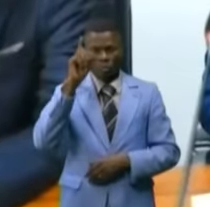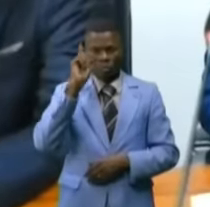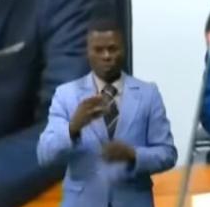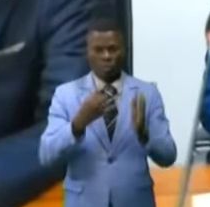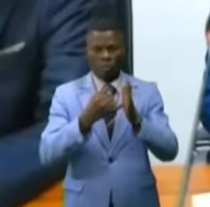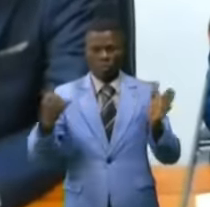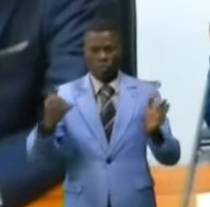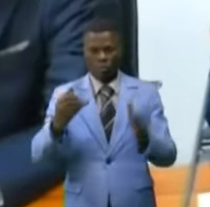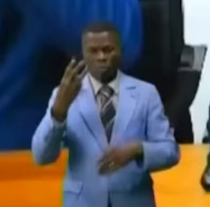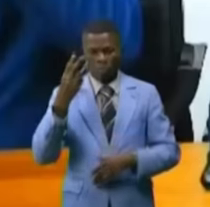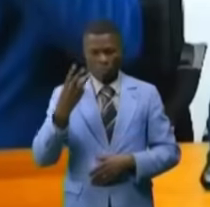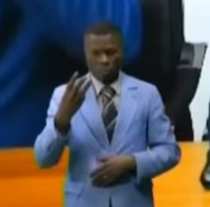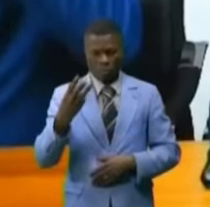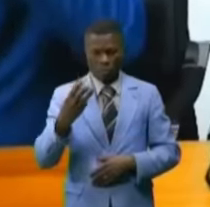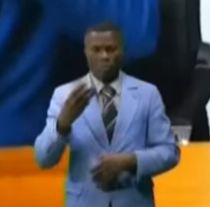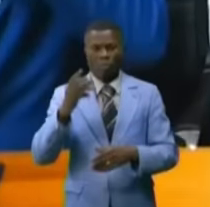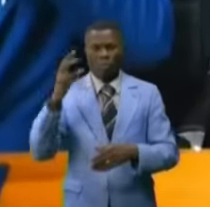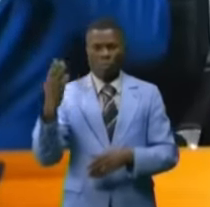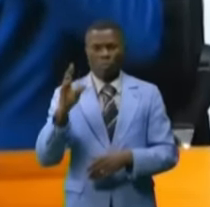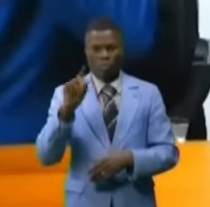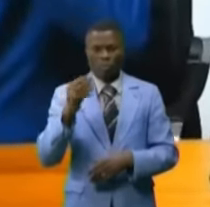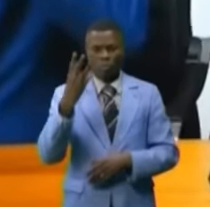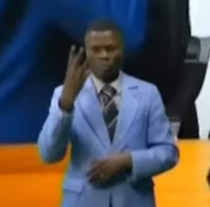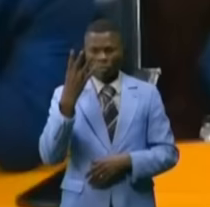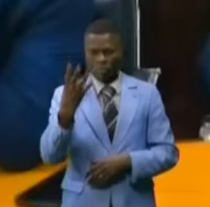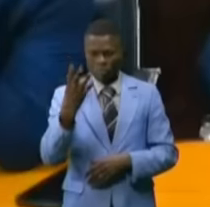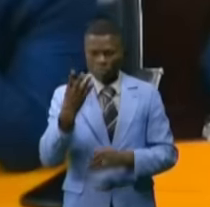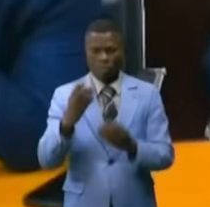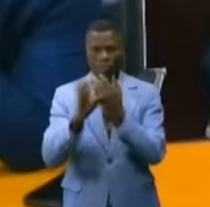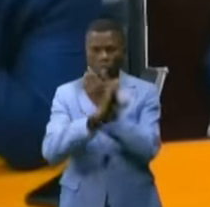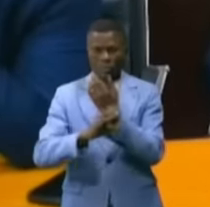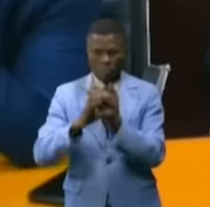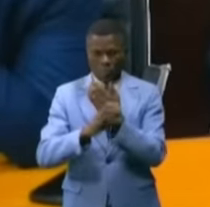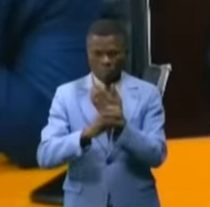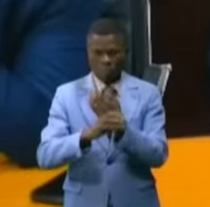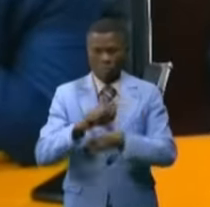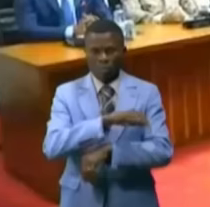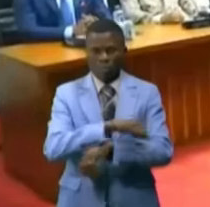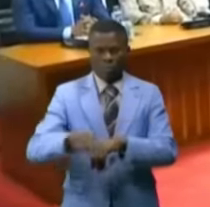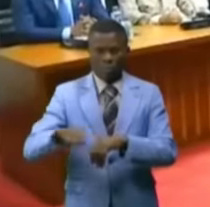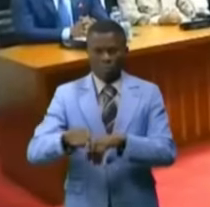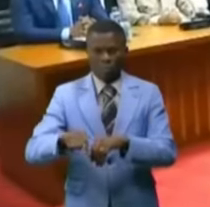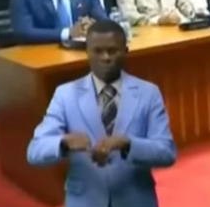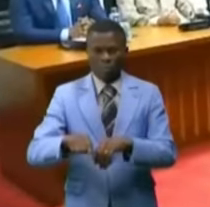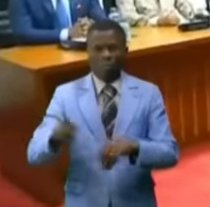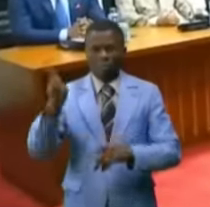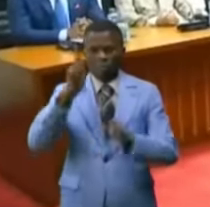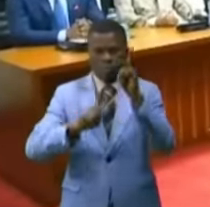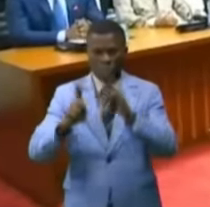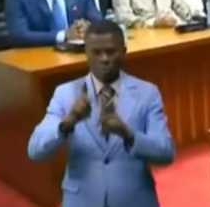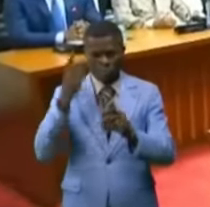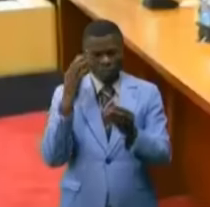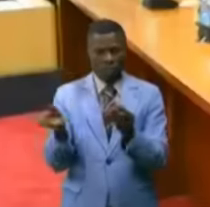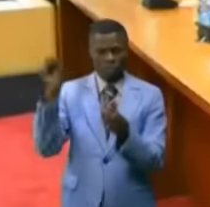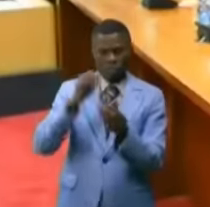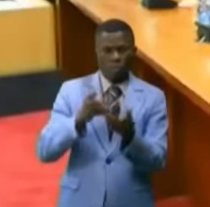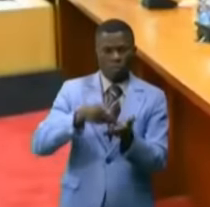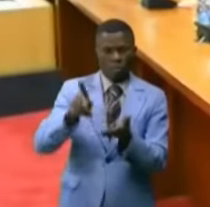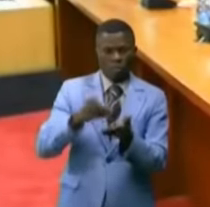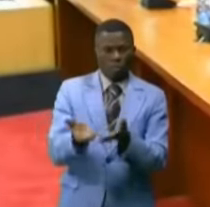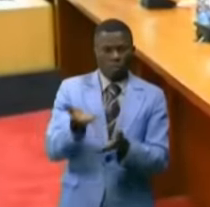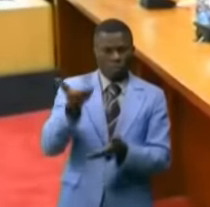23/180 du 24 août 2023 des directeurs de l'administration publique ainsi que pour l'augmentation du